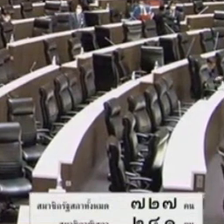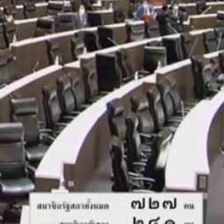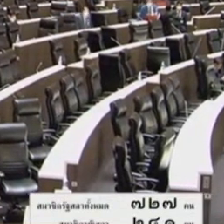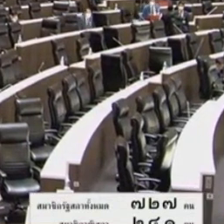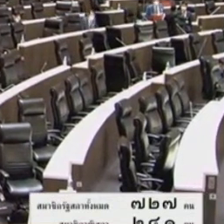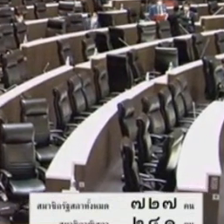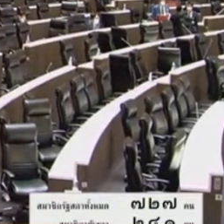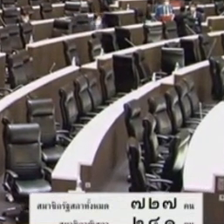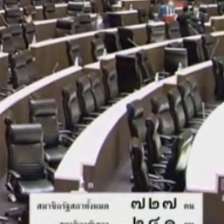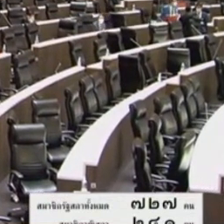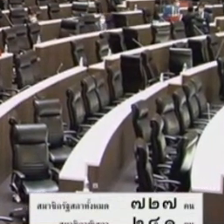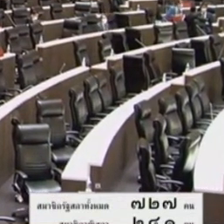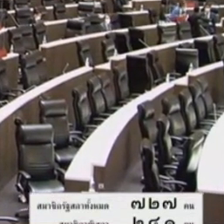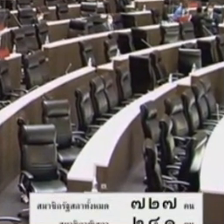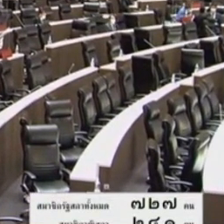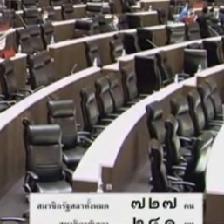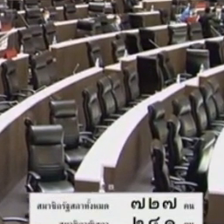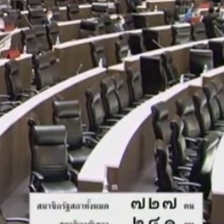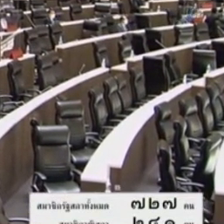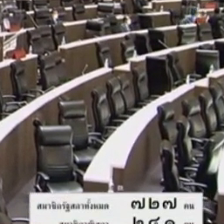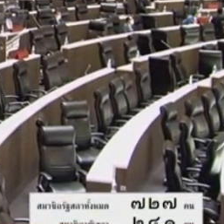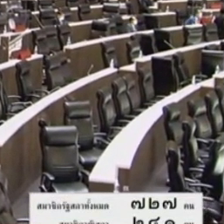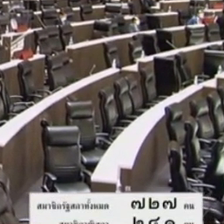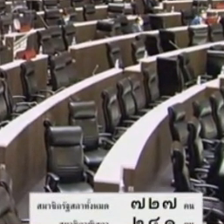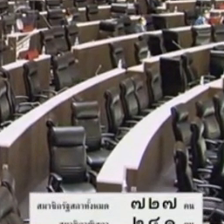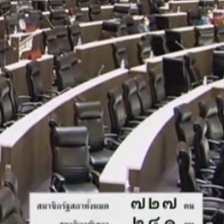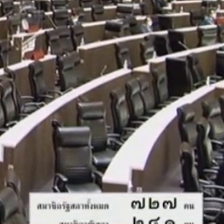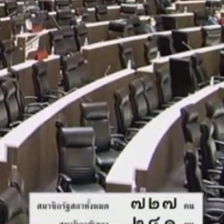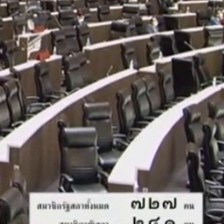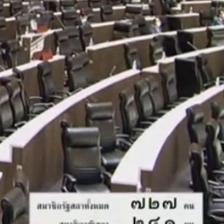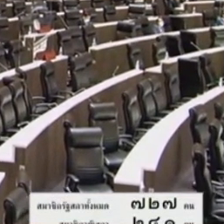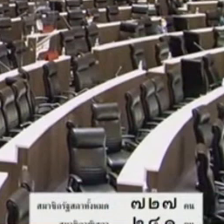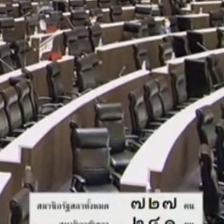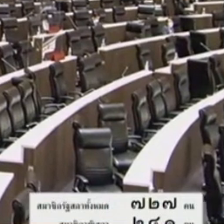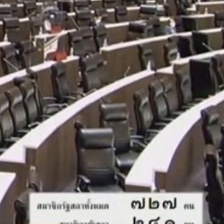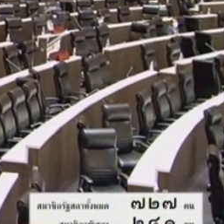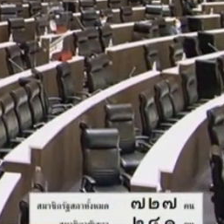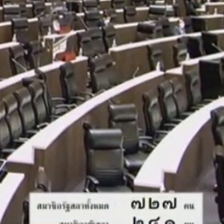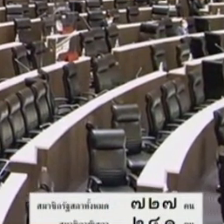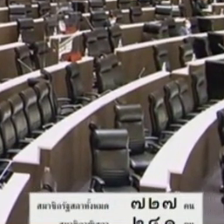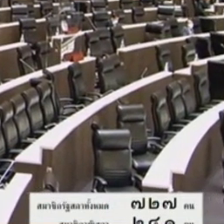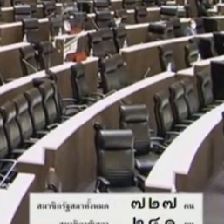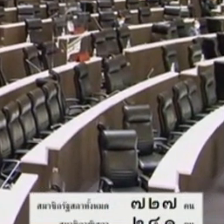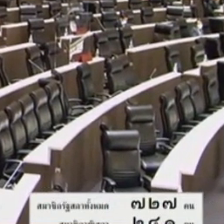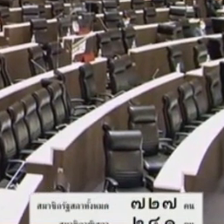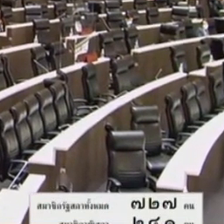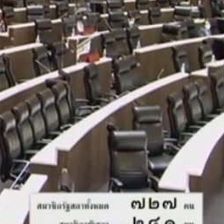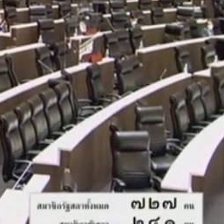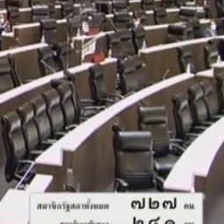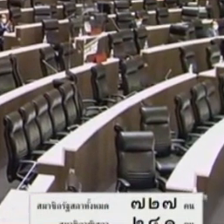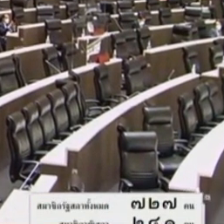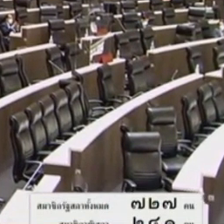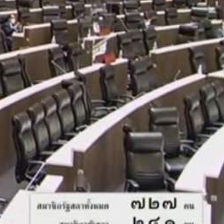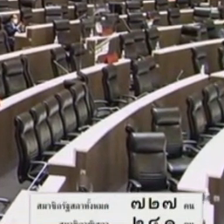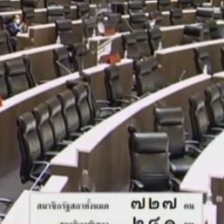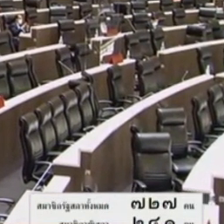ะว่าที่ประชุมร่วมกันของรัฐสภานั้นมีมติอย่างไรกับร่างรัฐธรรม